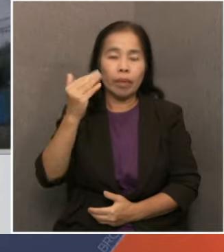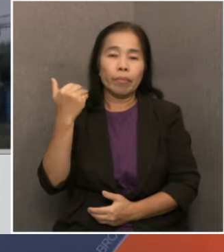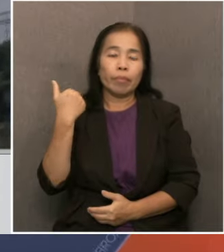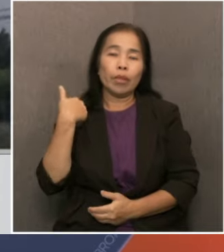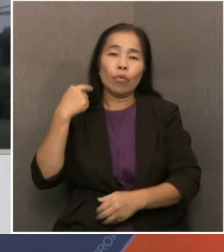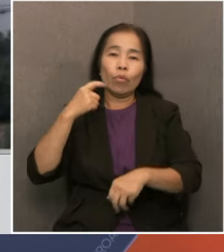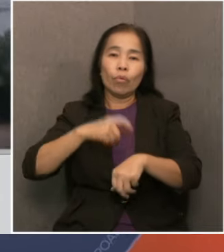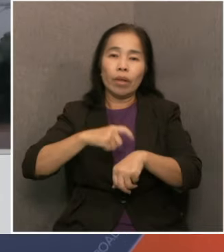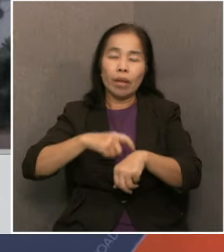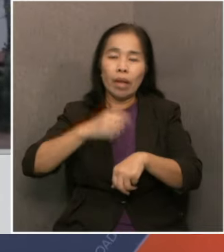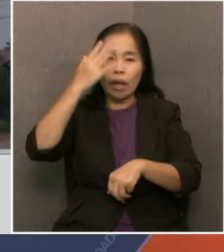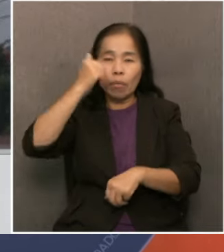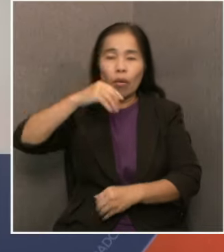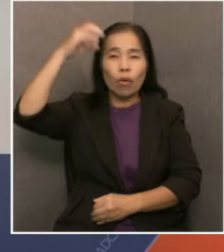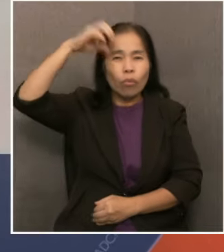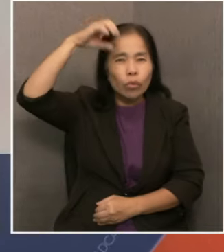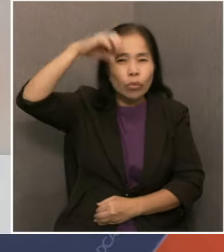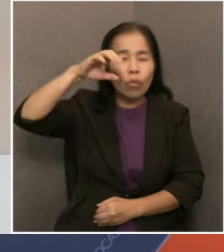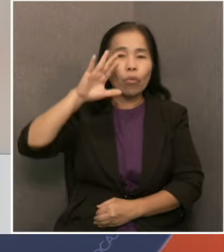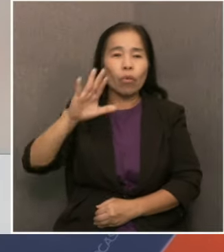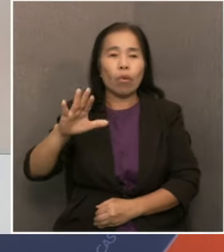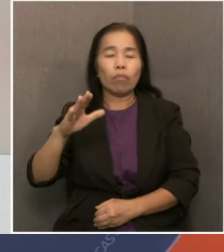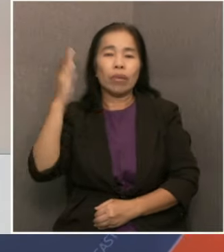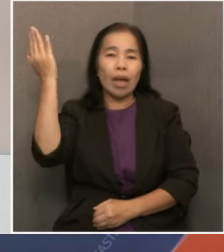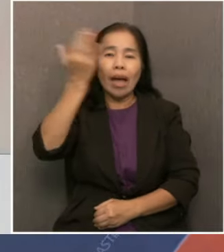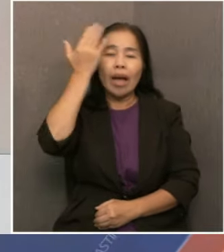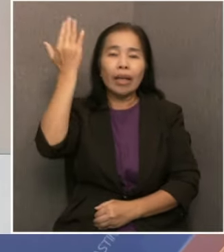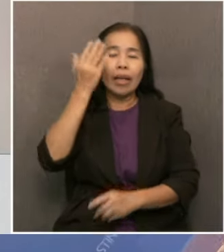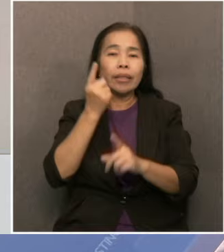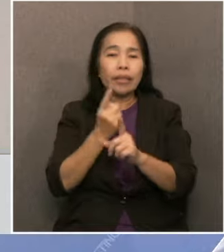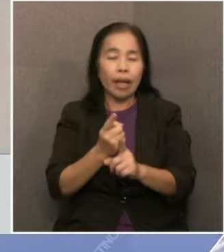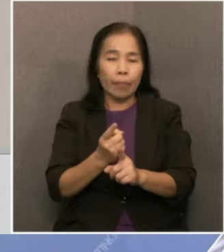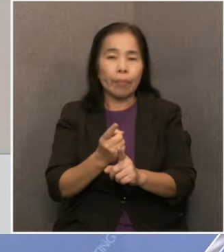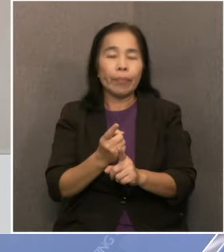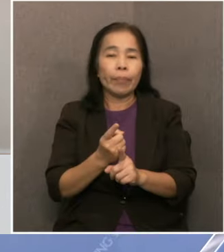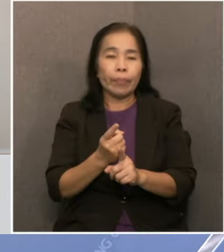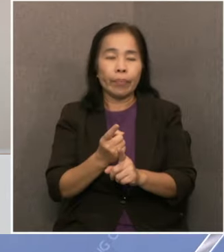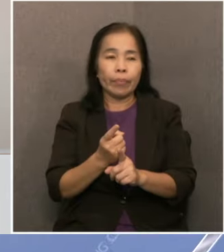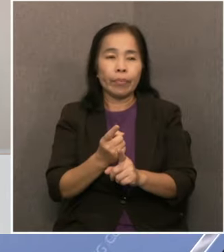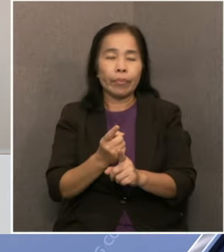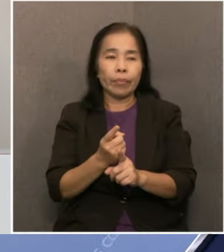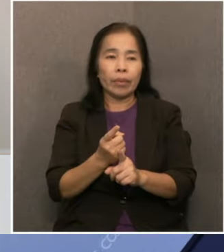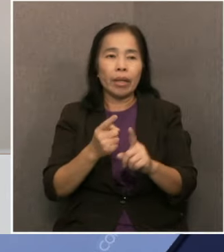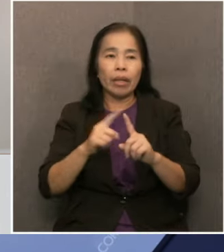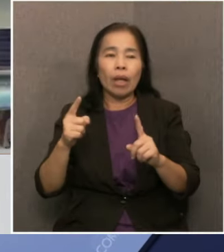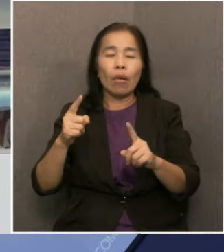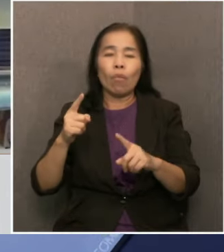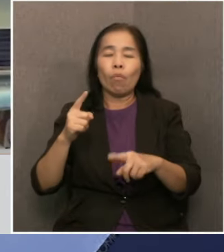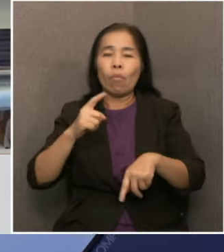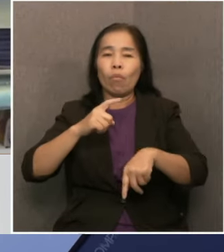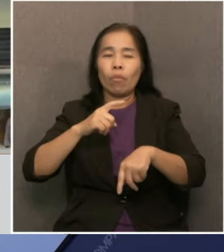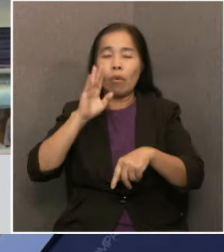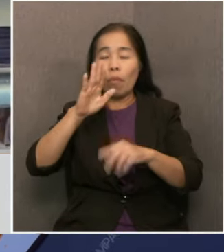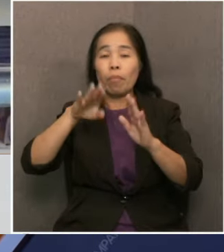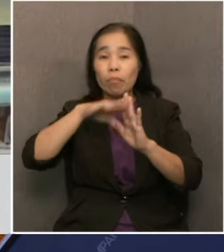จะเป็นศนททำใหทวมใภา Awasและพักก Lang ภาaud์ไม่เปโอกาษที่จะทวม สิ่